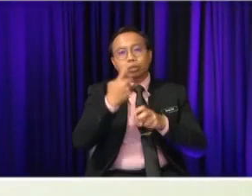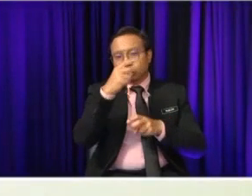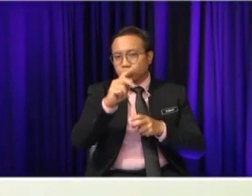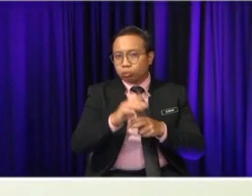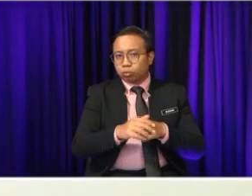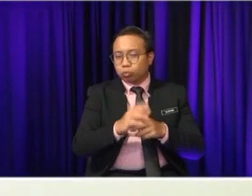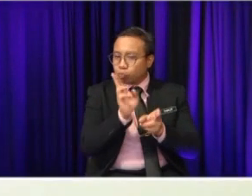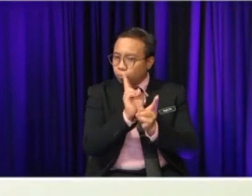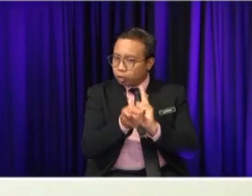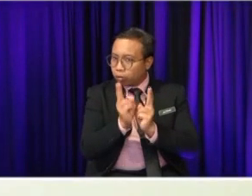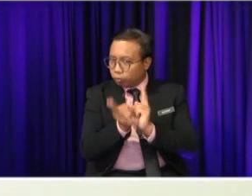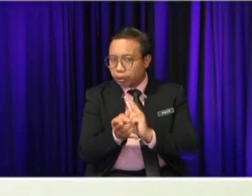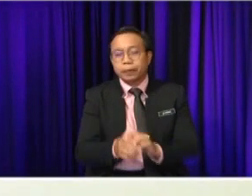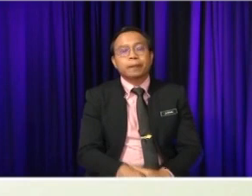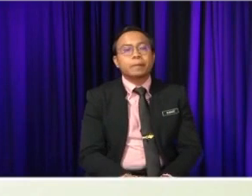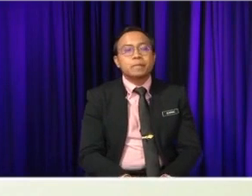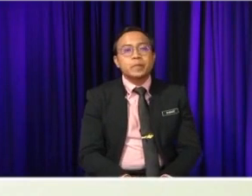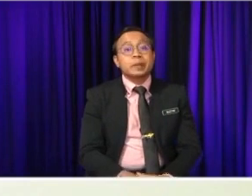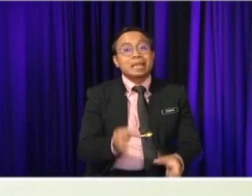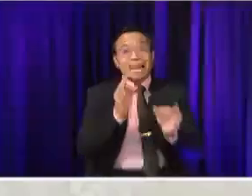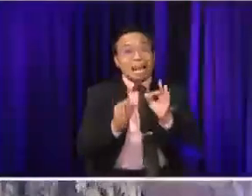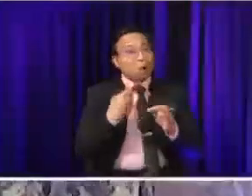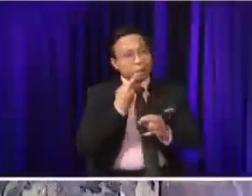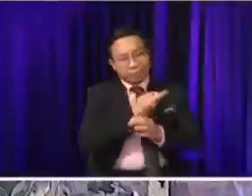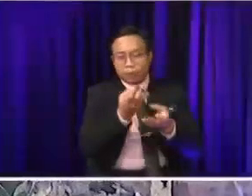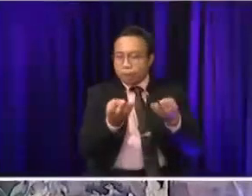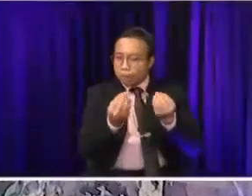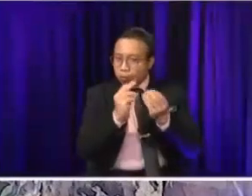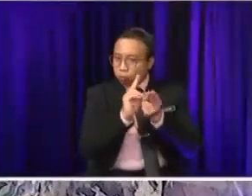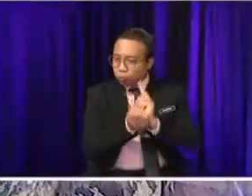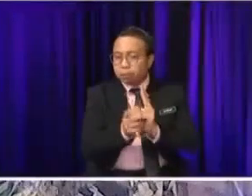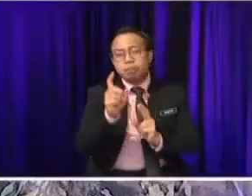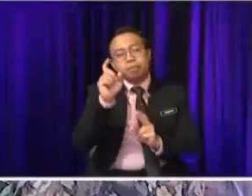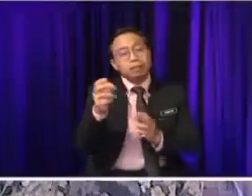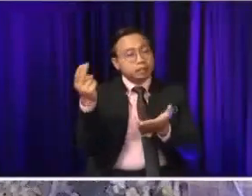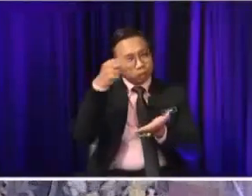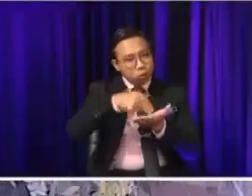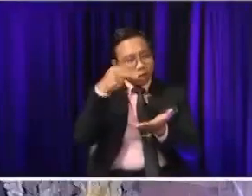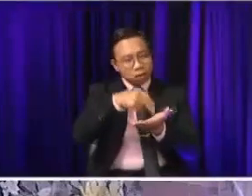bila kita kalau kena ubah kita ulang cetak kembali